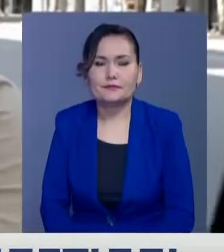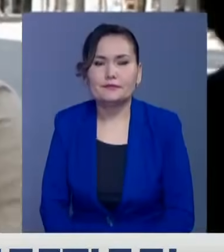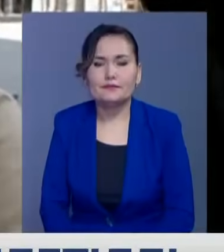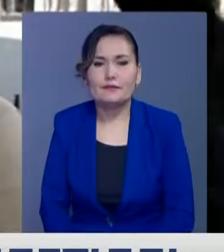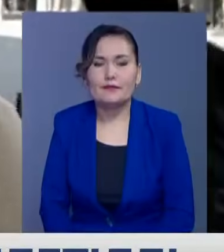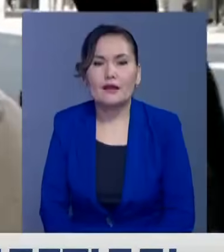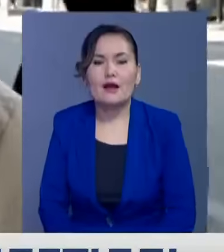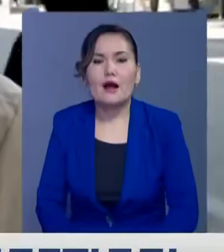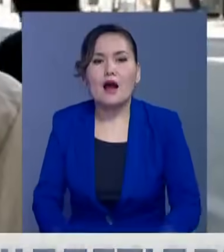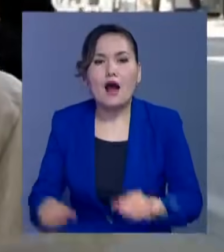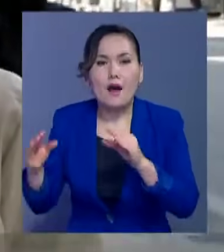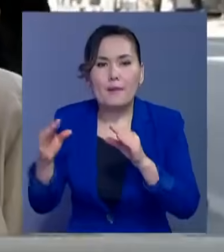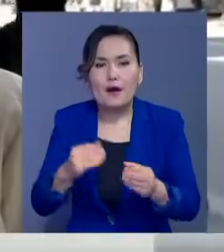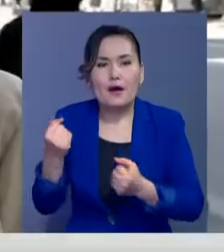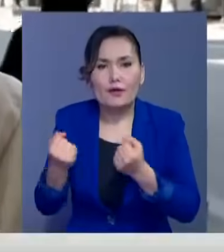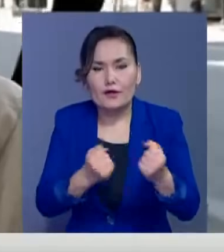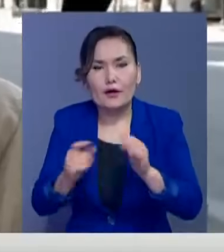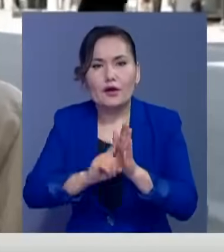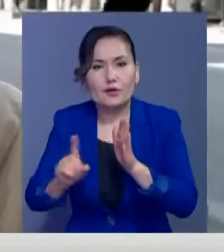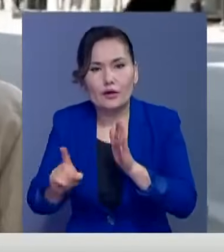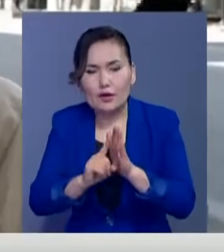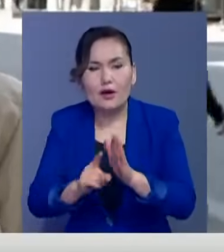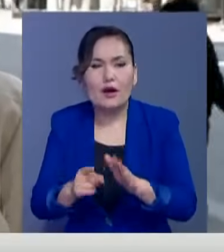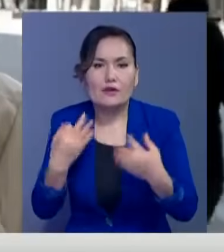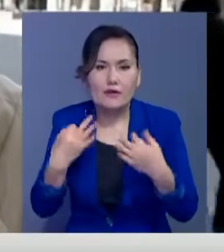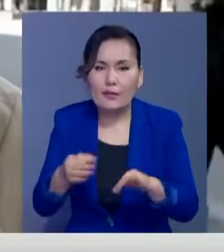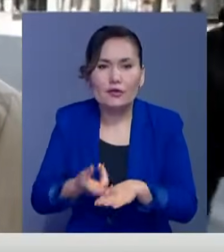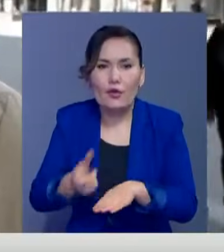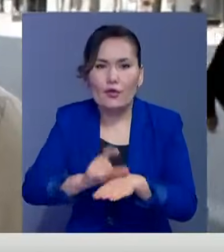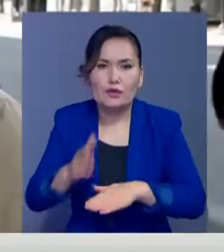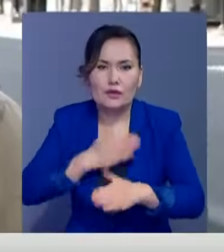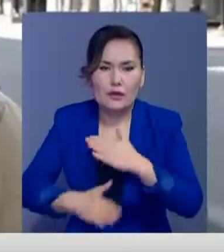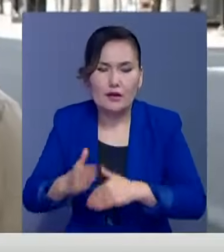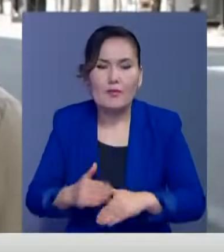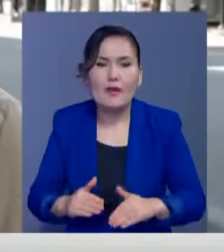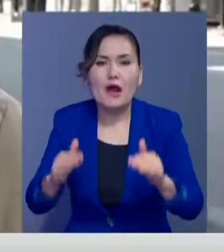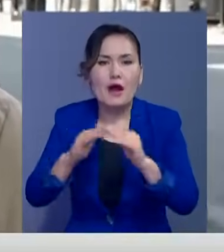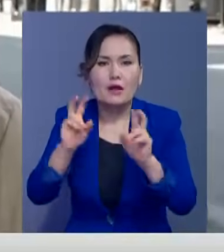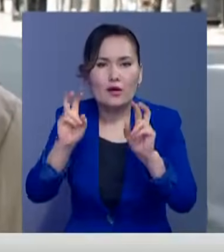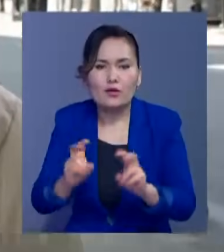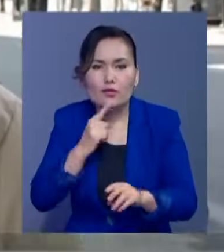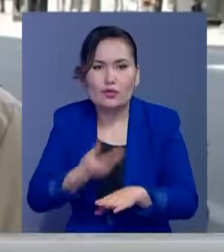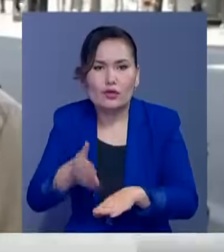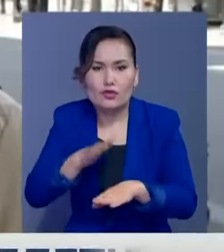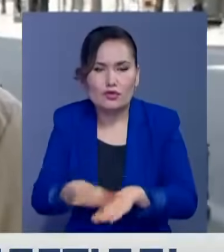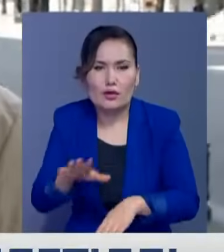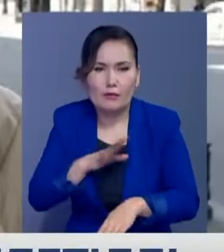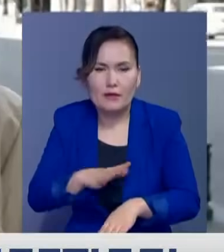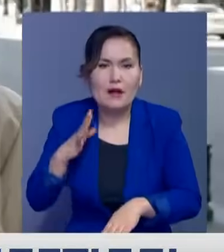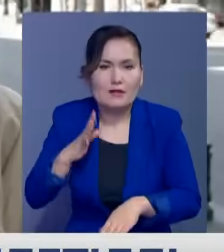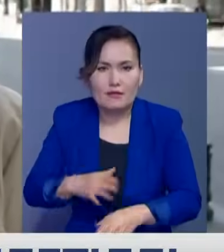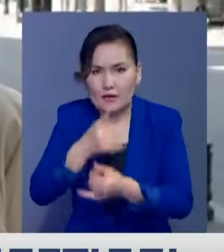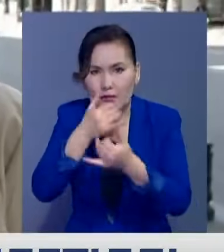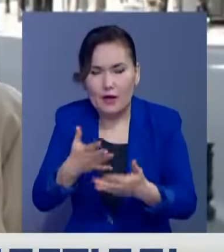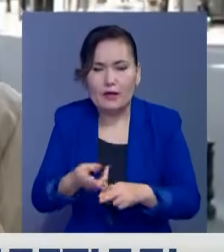Жеңіл көліктер қозғалысына тыйым алынған әрине қуантады. Қаланың сыртында тұрам, үнемі үйде отыру қиын болды. Ал қазір қалаға барып, өзіме